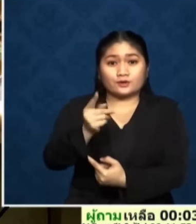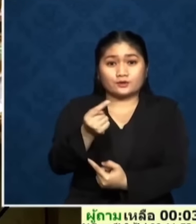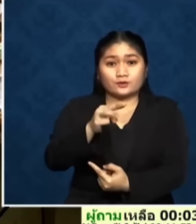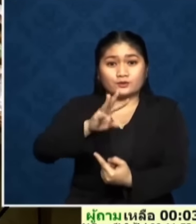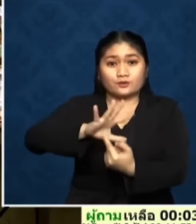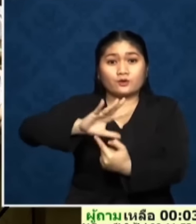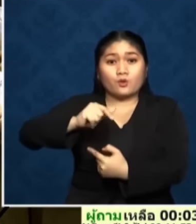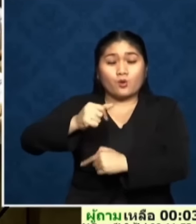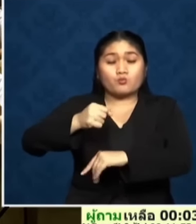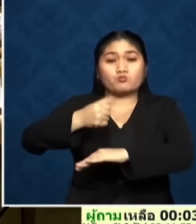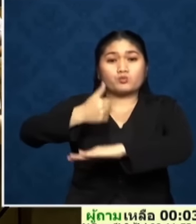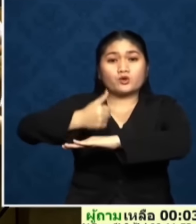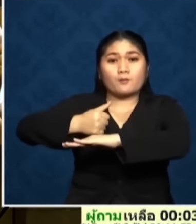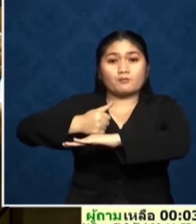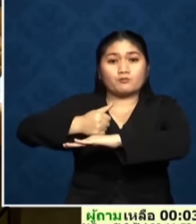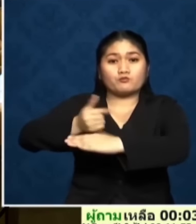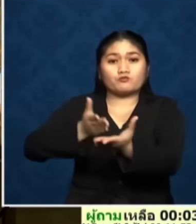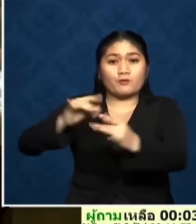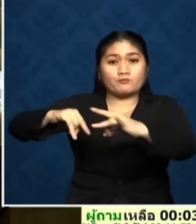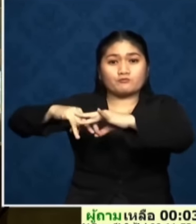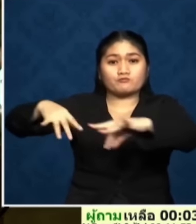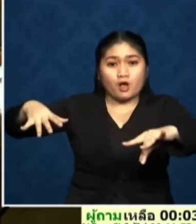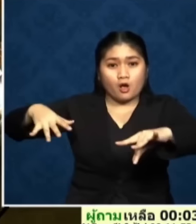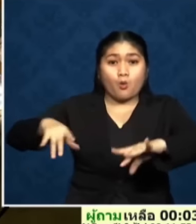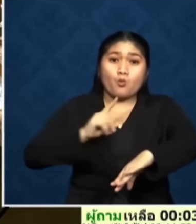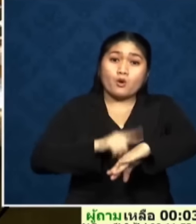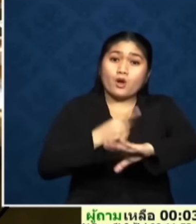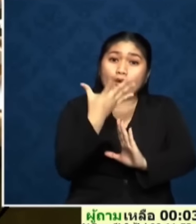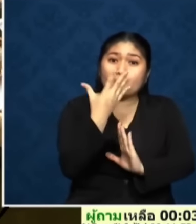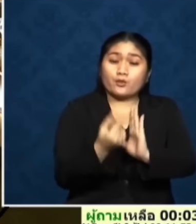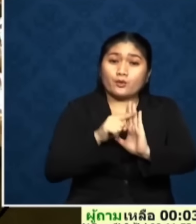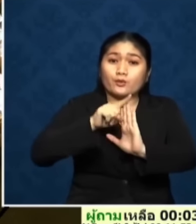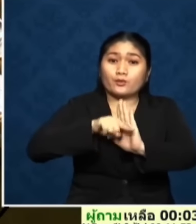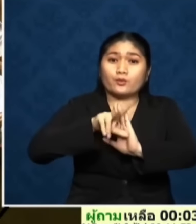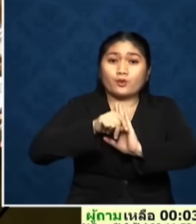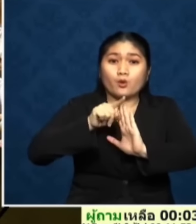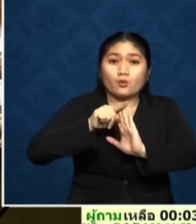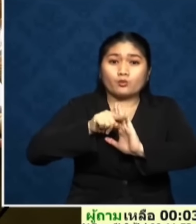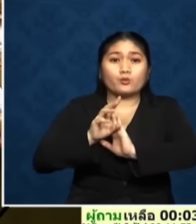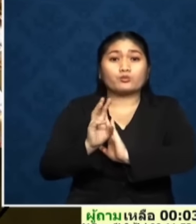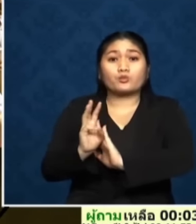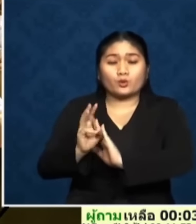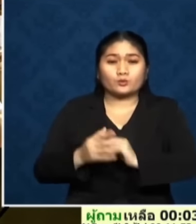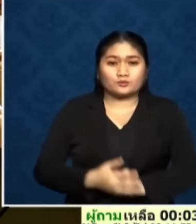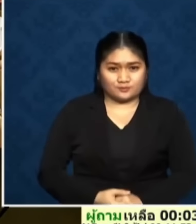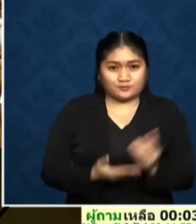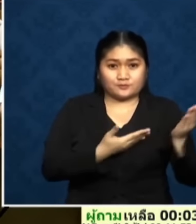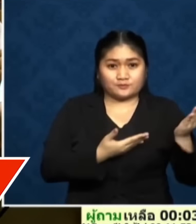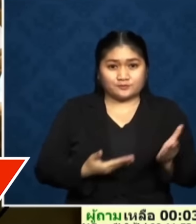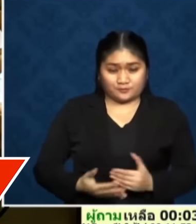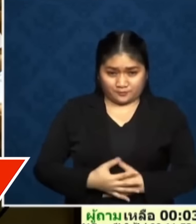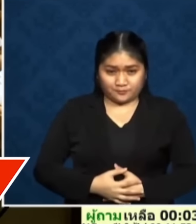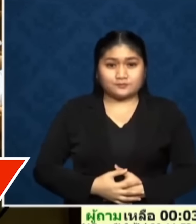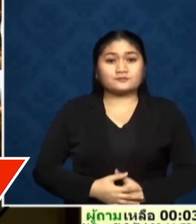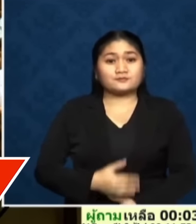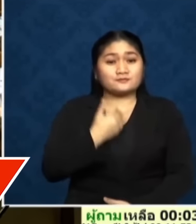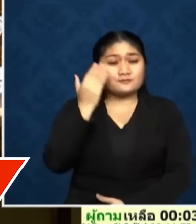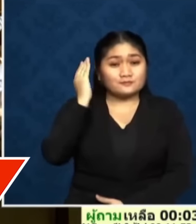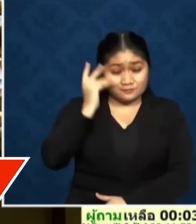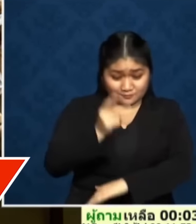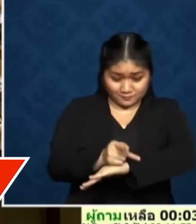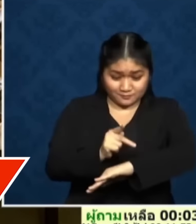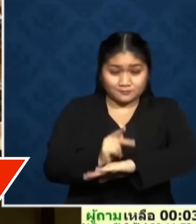ค้านถามเป็นครั้งที่2ท่านมีเวลาอีก3นาที6วินาทีนะครับเชิญครับ ครับเรียนประธานสภาที่เ